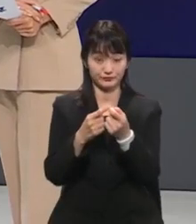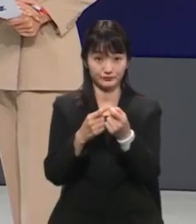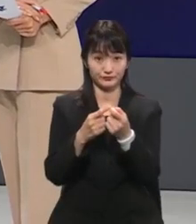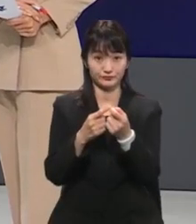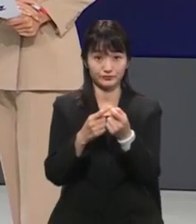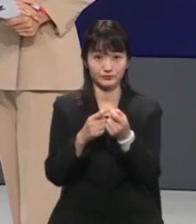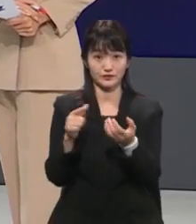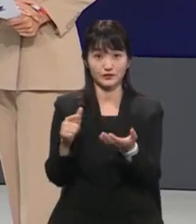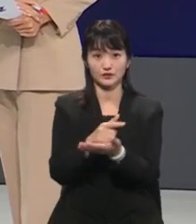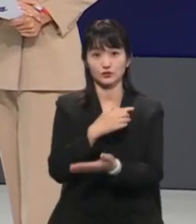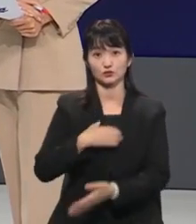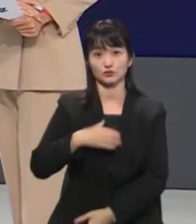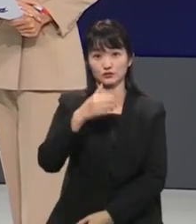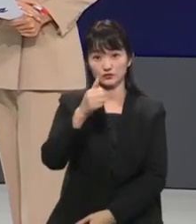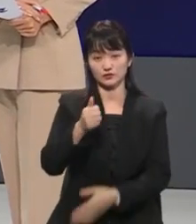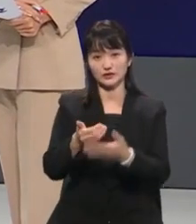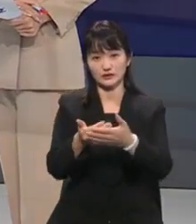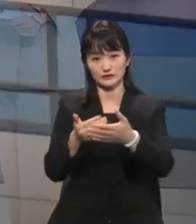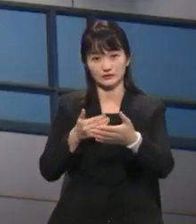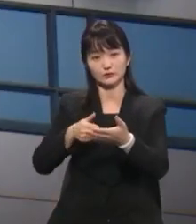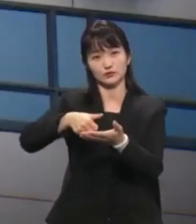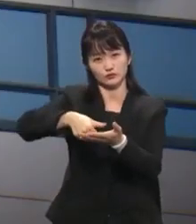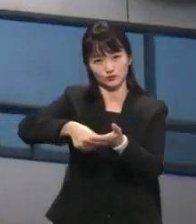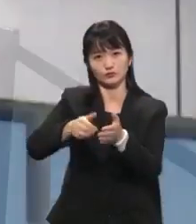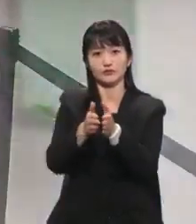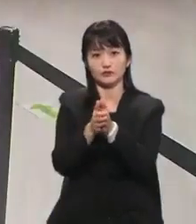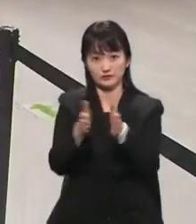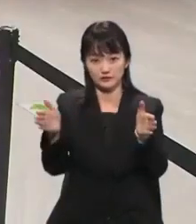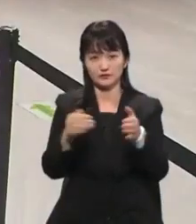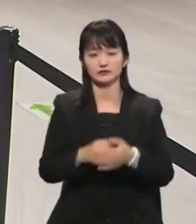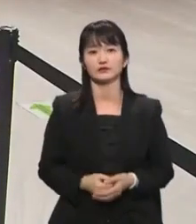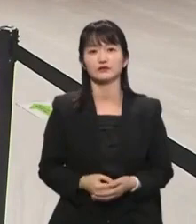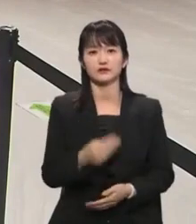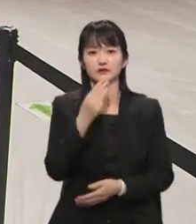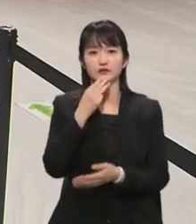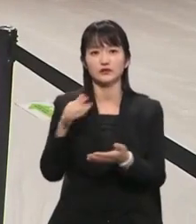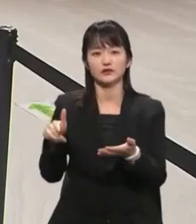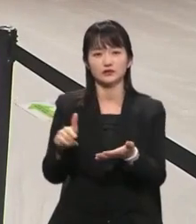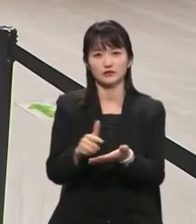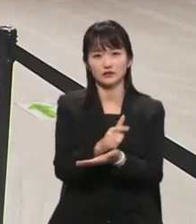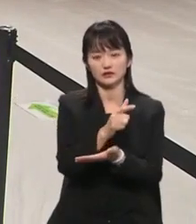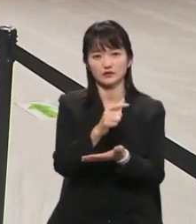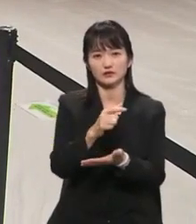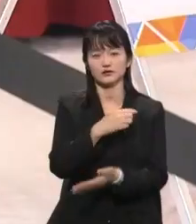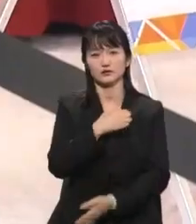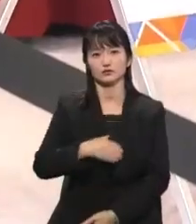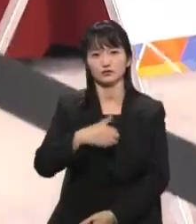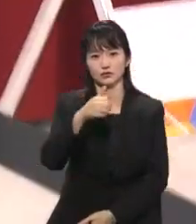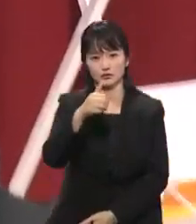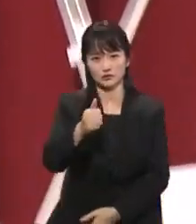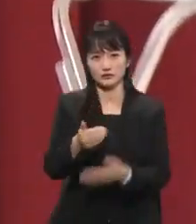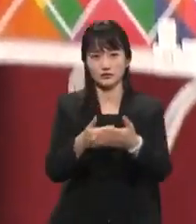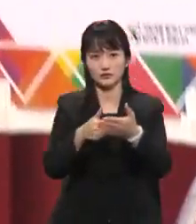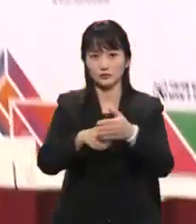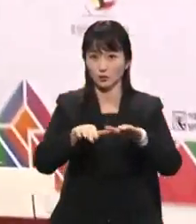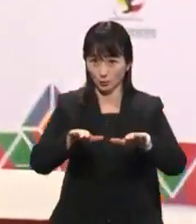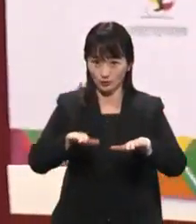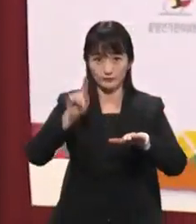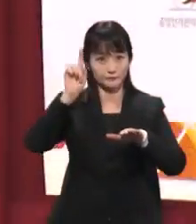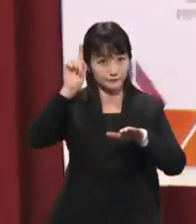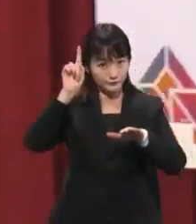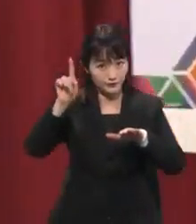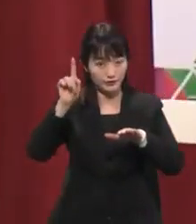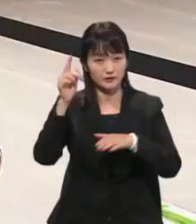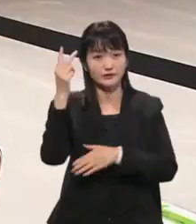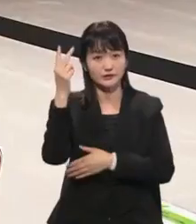사전투표 시작입니다. 서울 강서구청장 보궐선거 사전투표가 오늘과 내일 이틀 동안 진행됩니다.